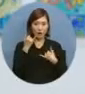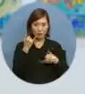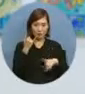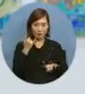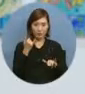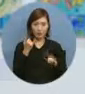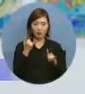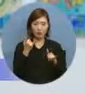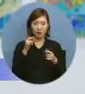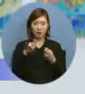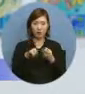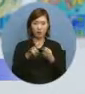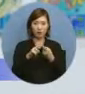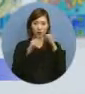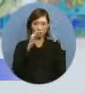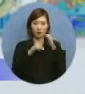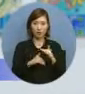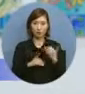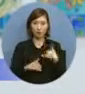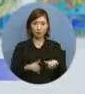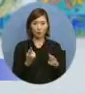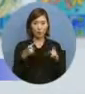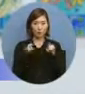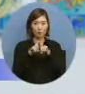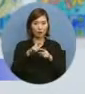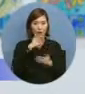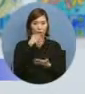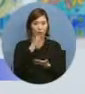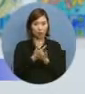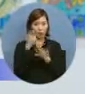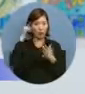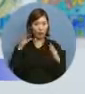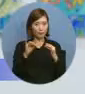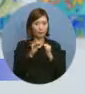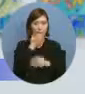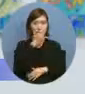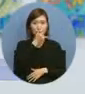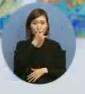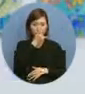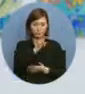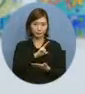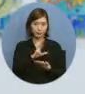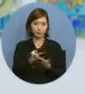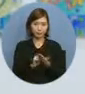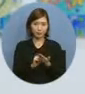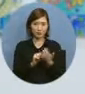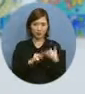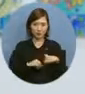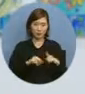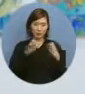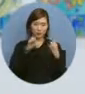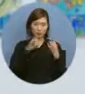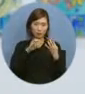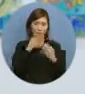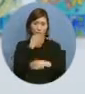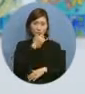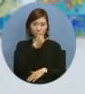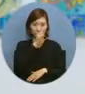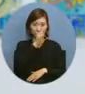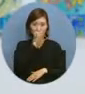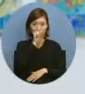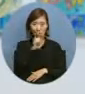대한 내용이니까 아이랑 같이 공감할 수 있는 소재, 주제여서 아이랑 이야기하면서 할수 있어 볼수